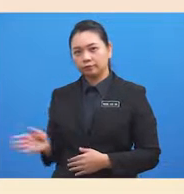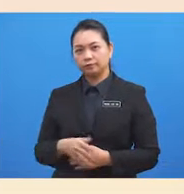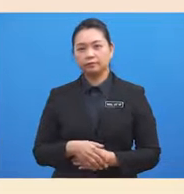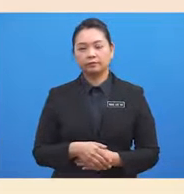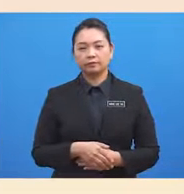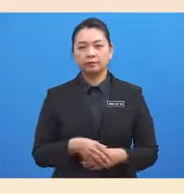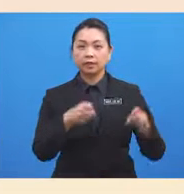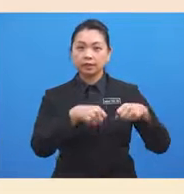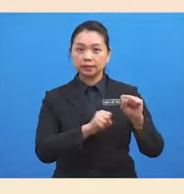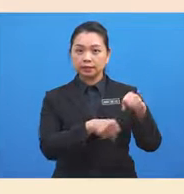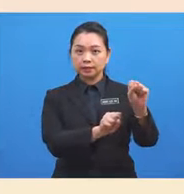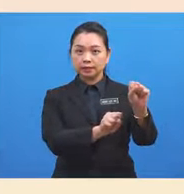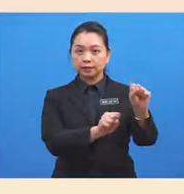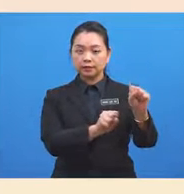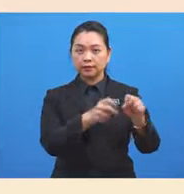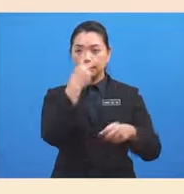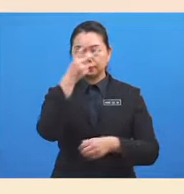dan saliran.